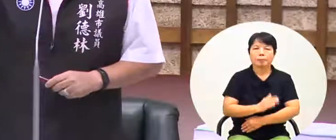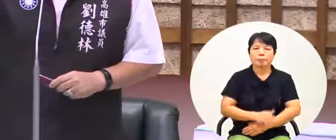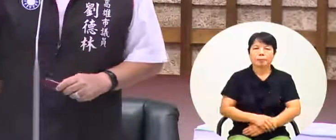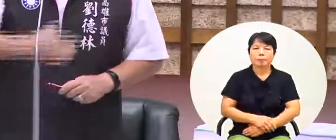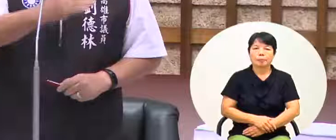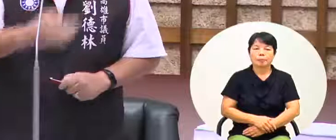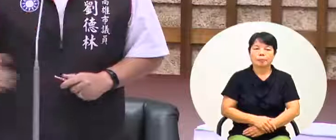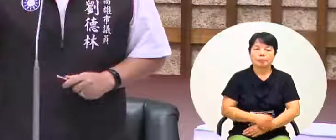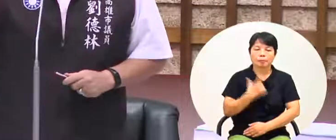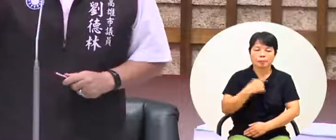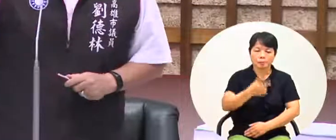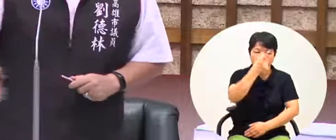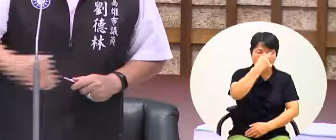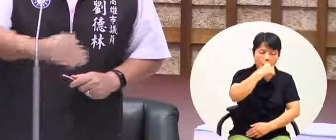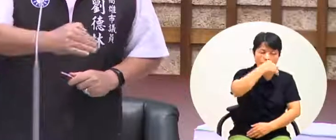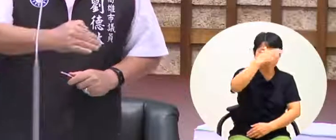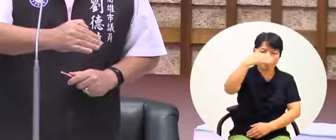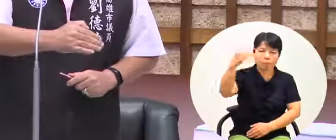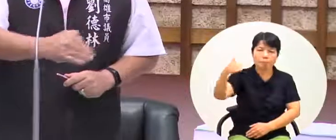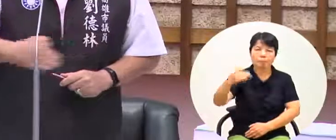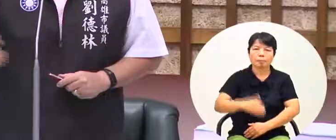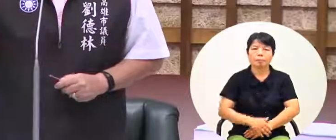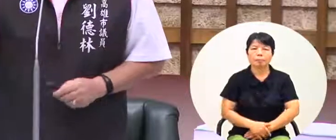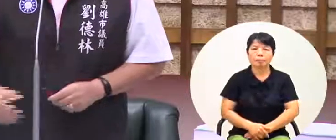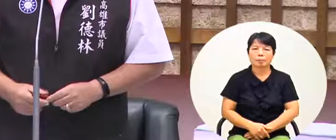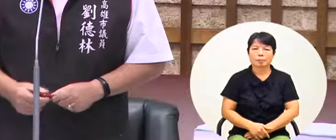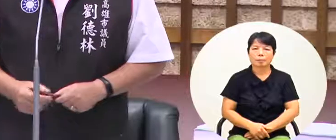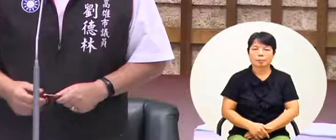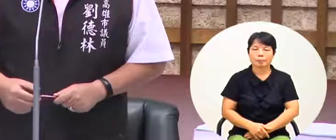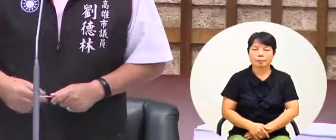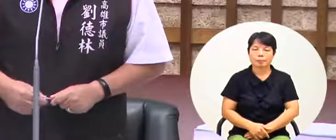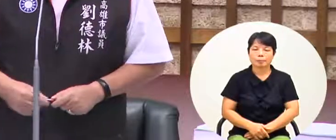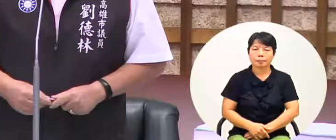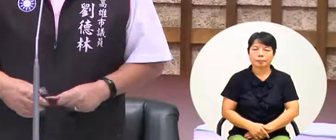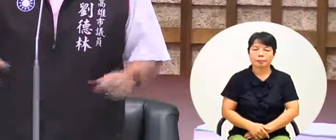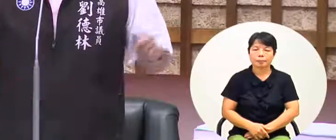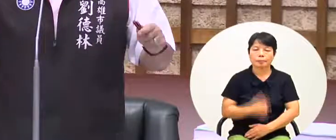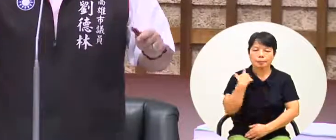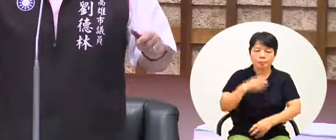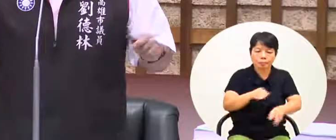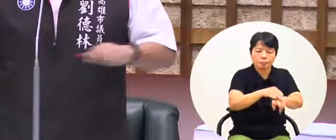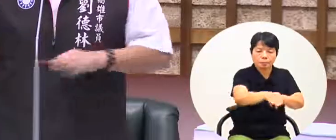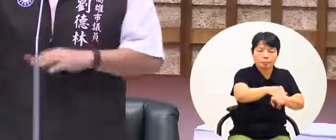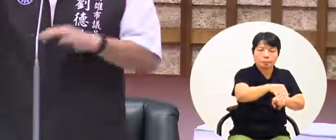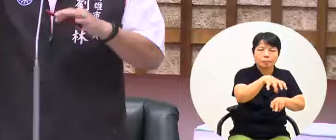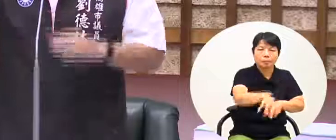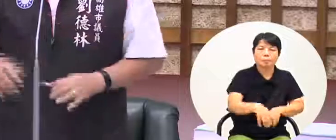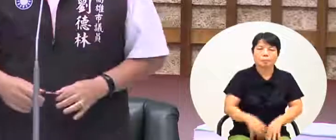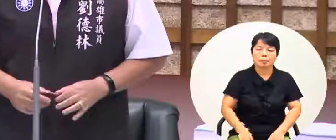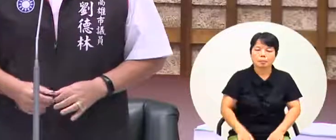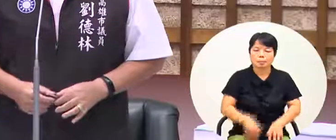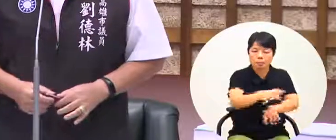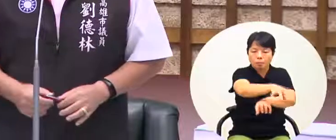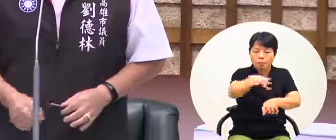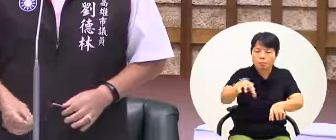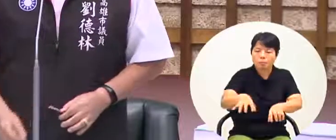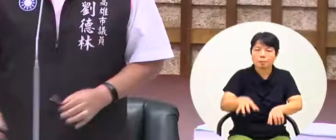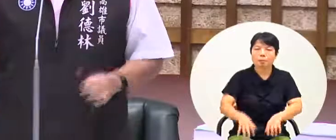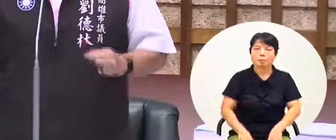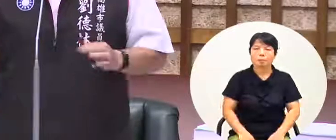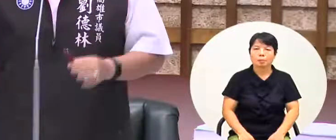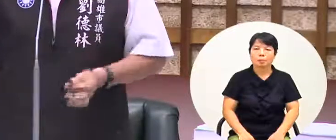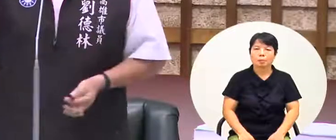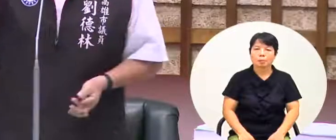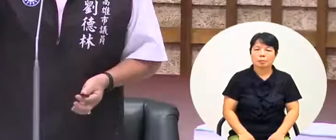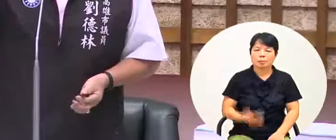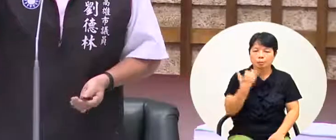是我们所谓的这些捷运的沿这个周遭，能够比例式的放宽，让